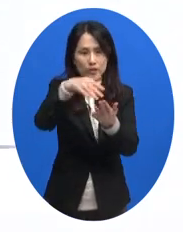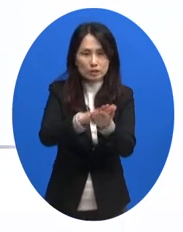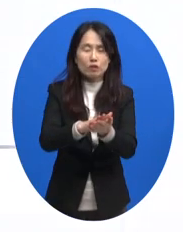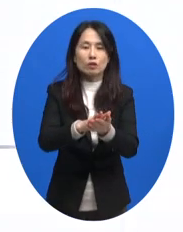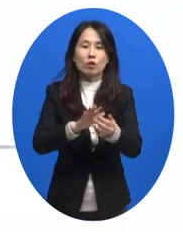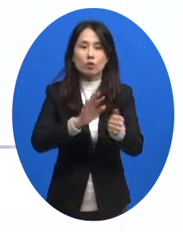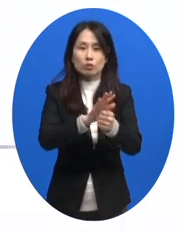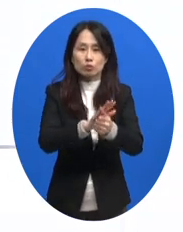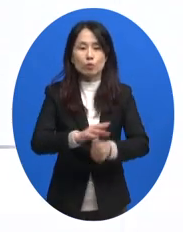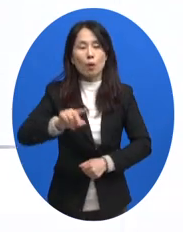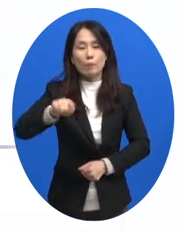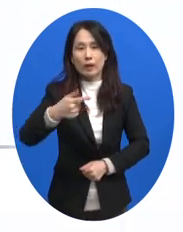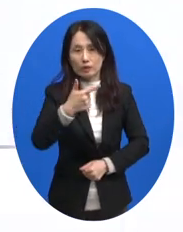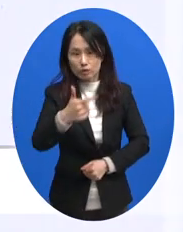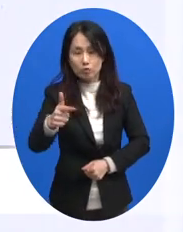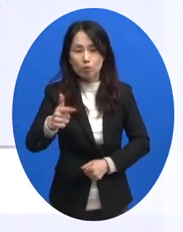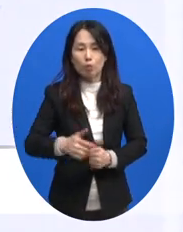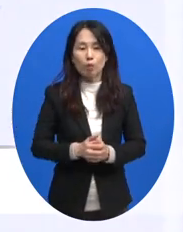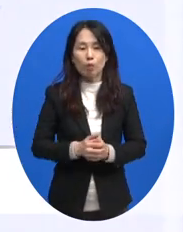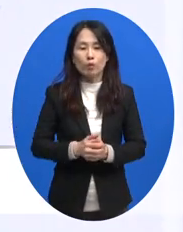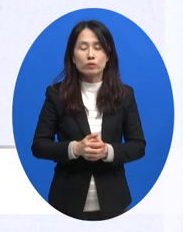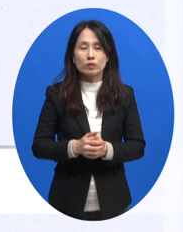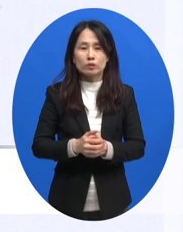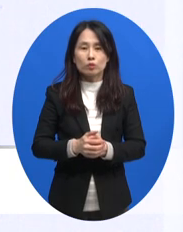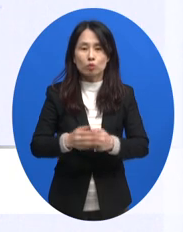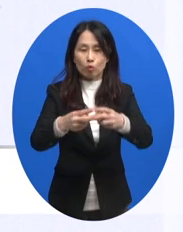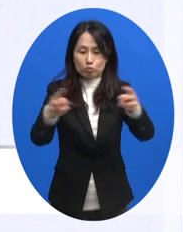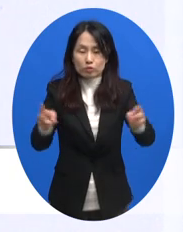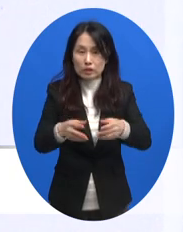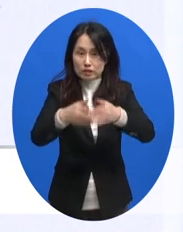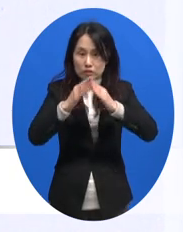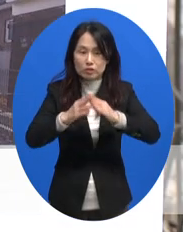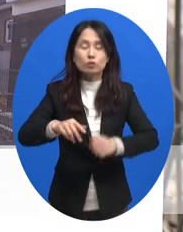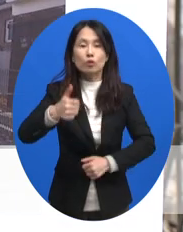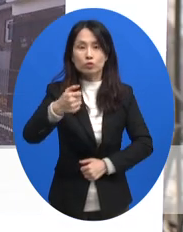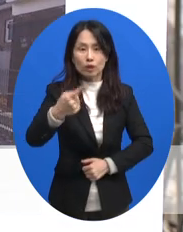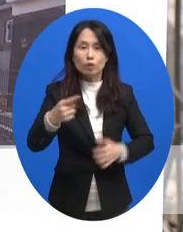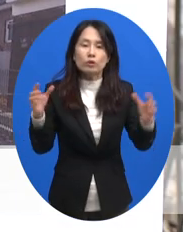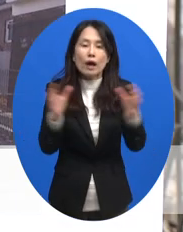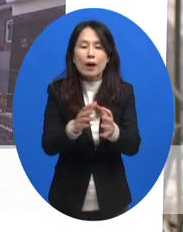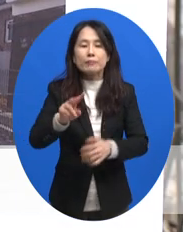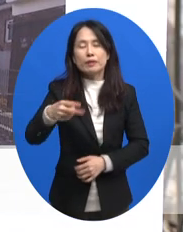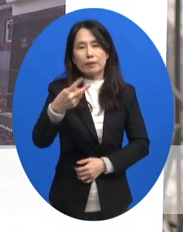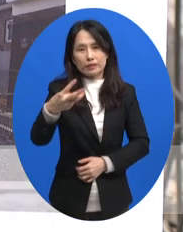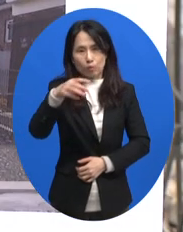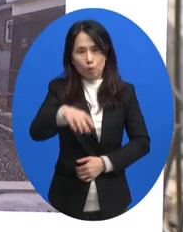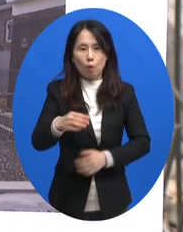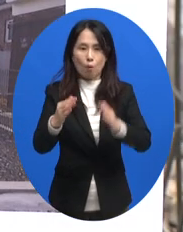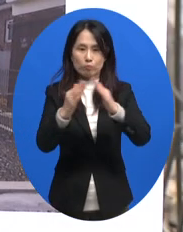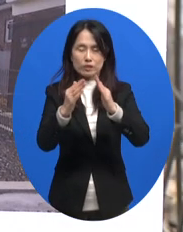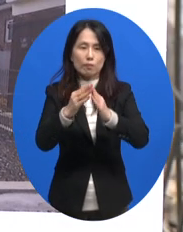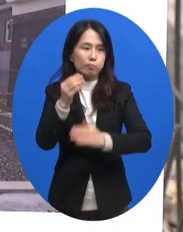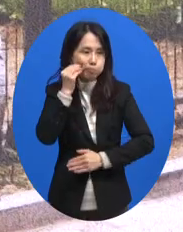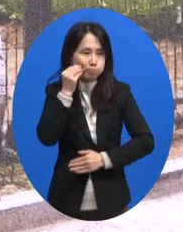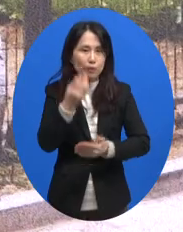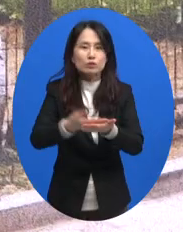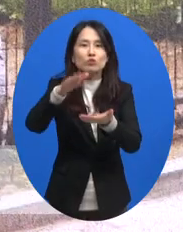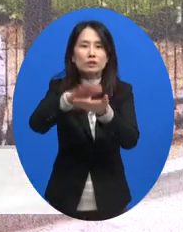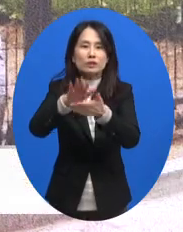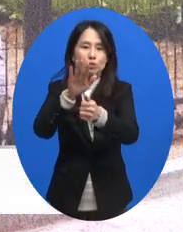106곳 보수지원 46곳 울타리 설치 지원 신 한 곳 등 총 203곳의 빈집 정비를 지원했습니다